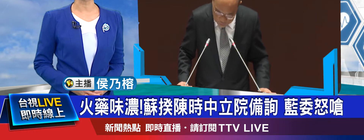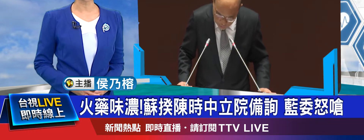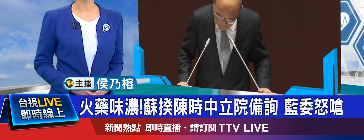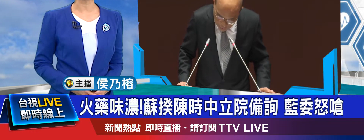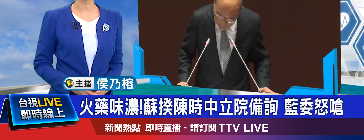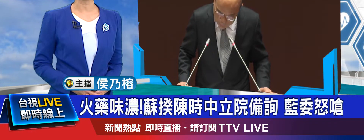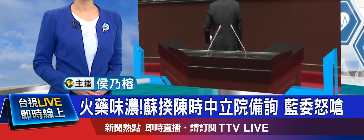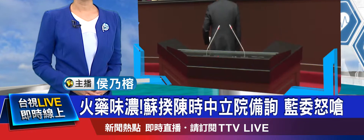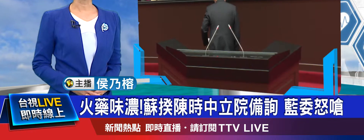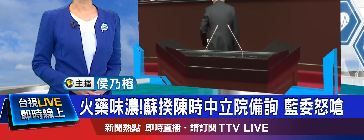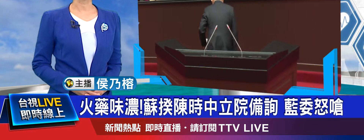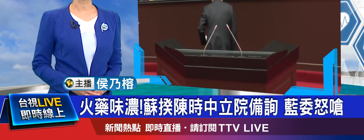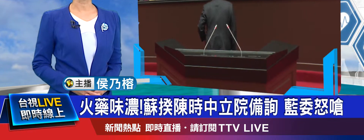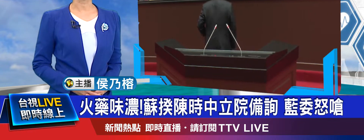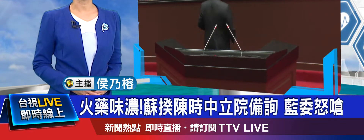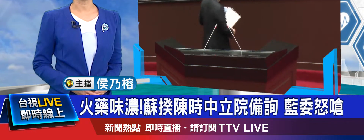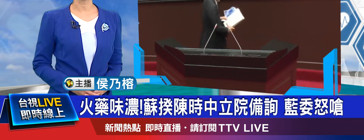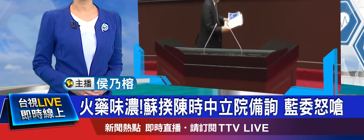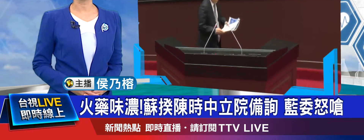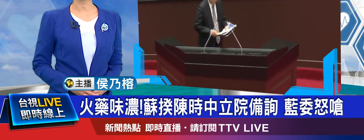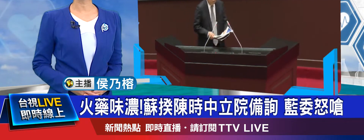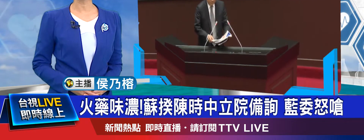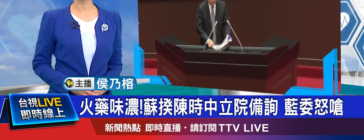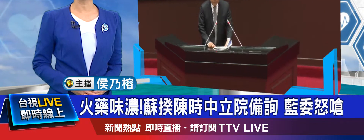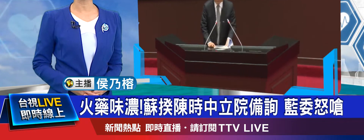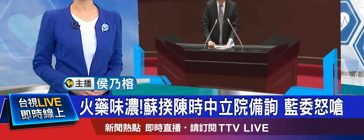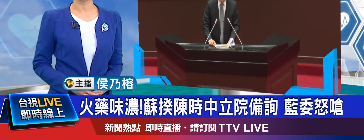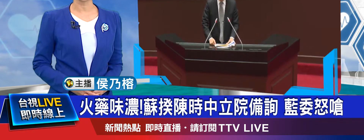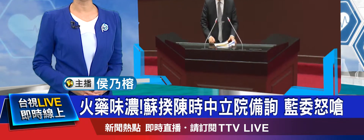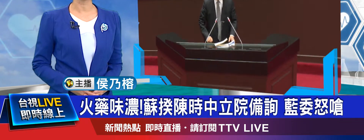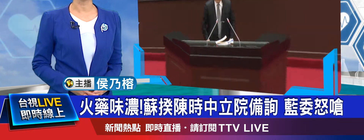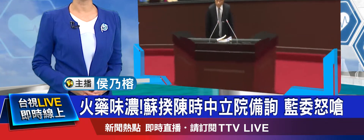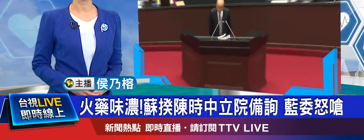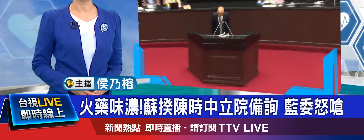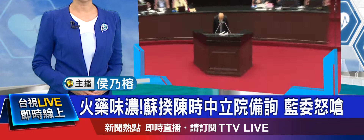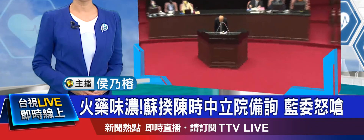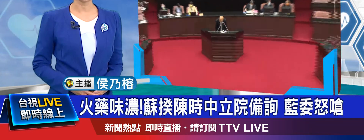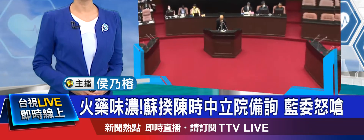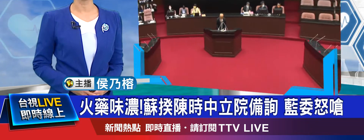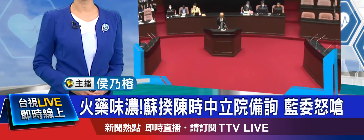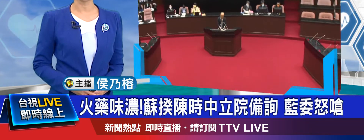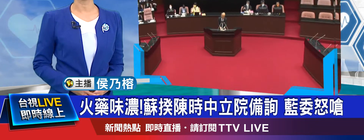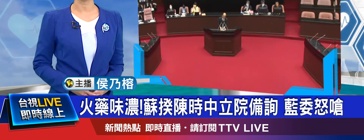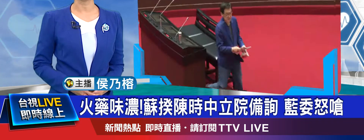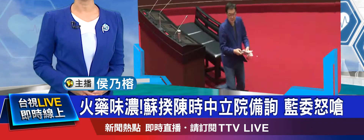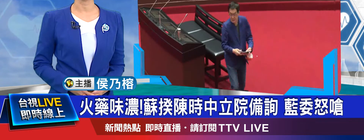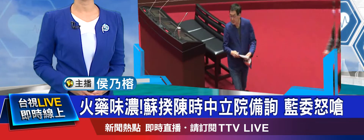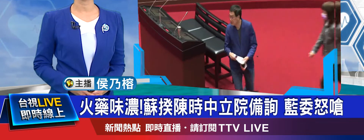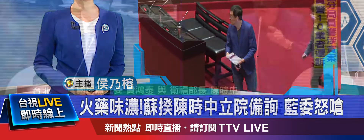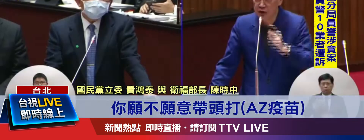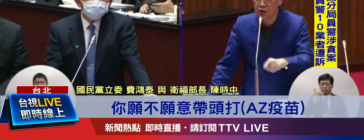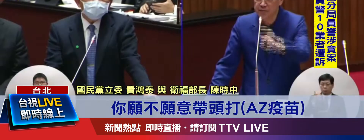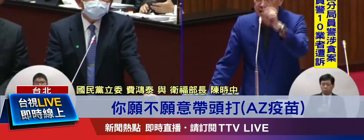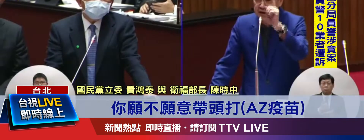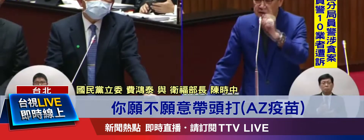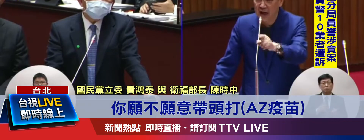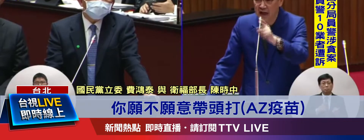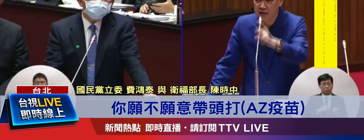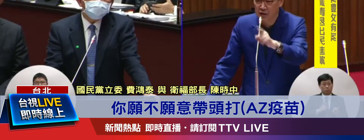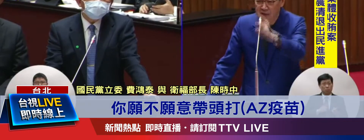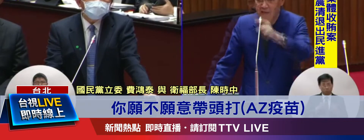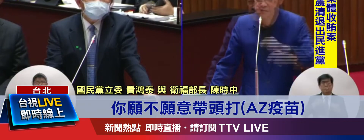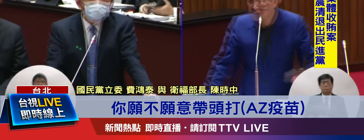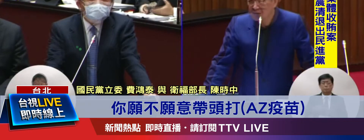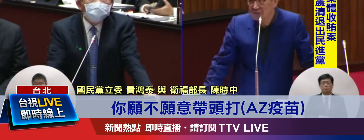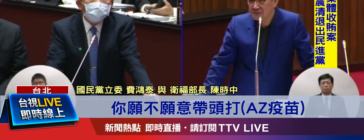陈时中下台。而陈时中则冷回说，没信心你可以告我，也没逼迫你打疫苗。 你愿不愿意